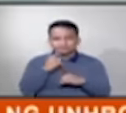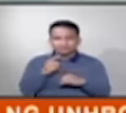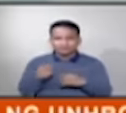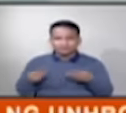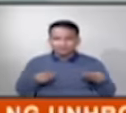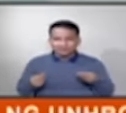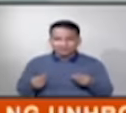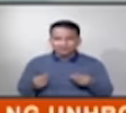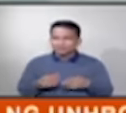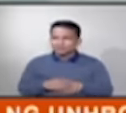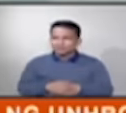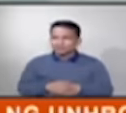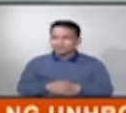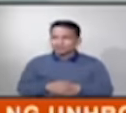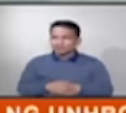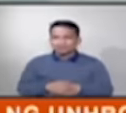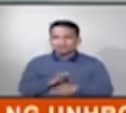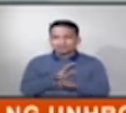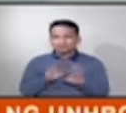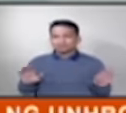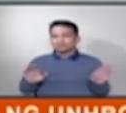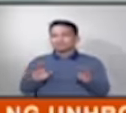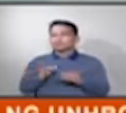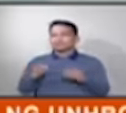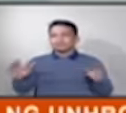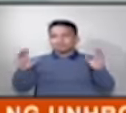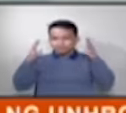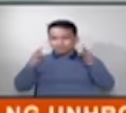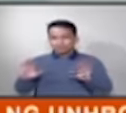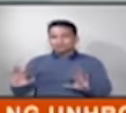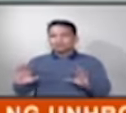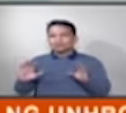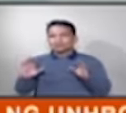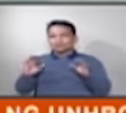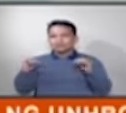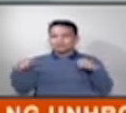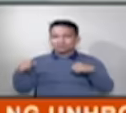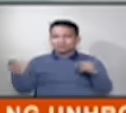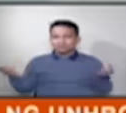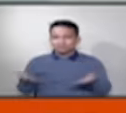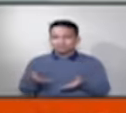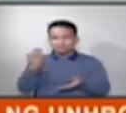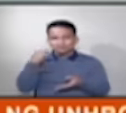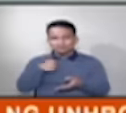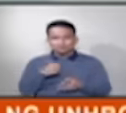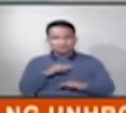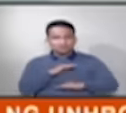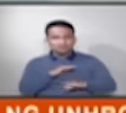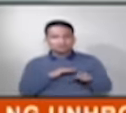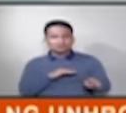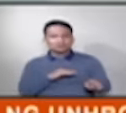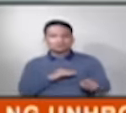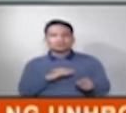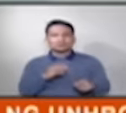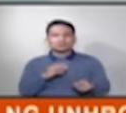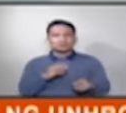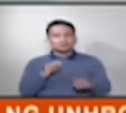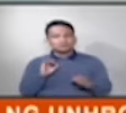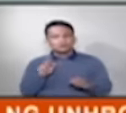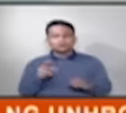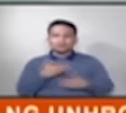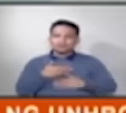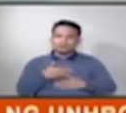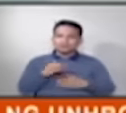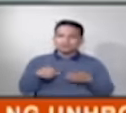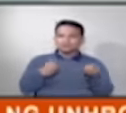tawaran sa pera, hindi talaga kami makialam dyan. Bahala kayong dalawa. Pero kailangan masatisfy si Mrs. Maging happy